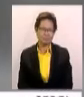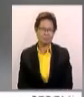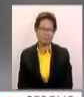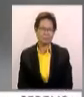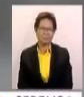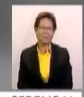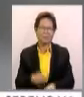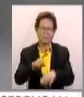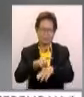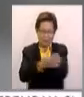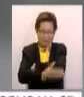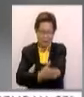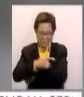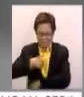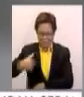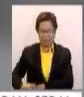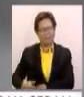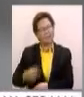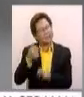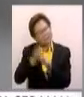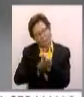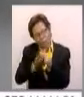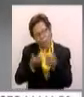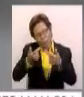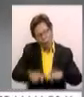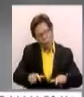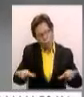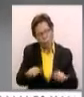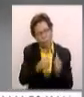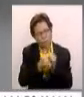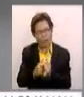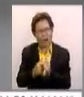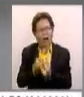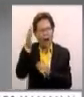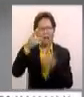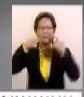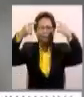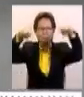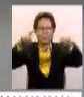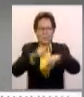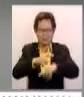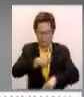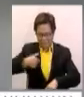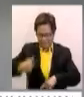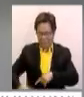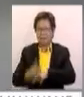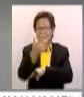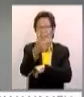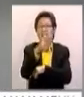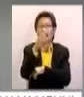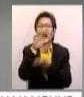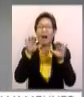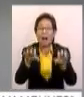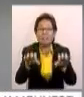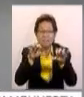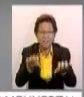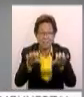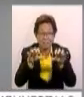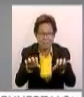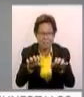Ini pula di China, setiap perkara jika dilakukan bersama pasti membuahkan hasil. Di China, 3 ekor anjing